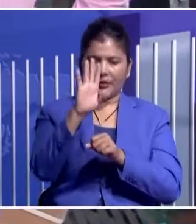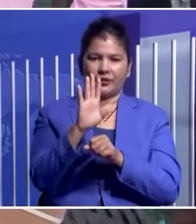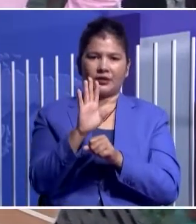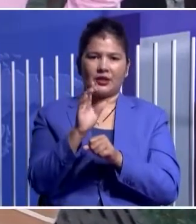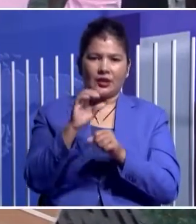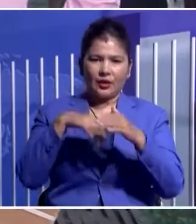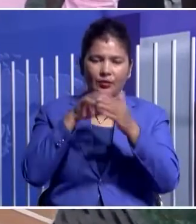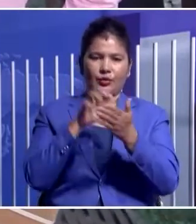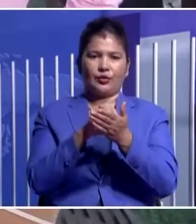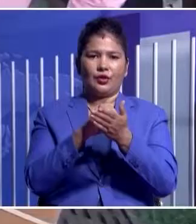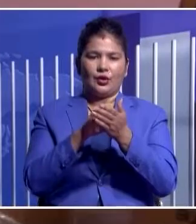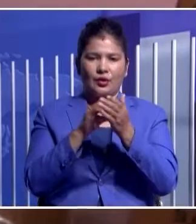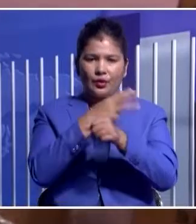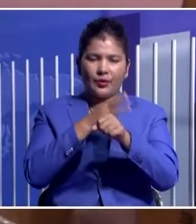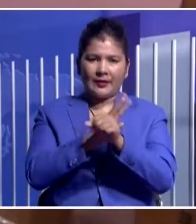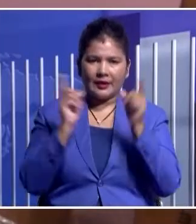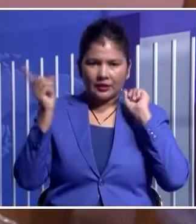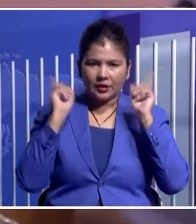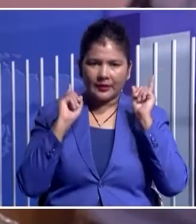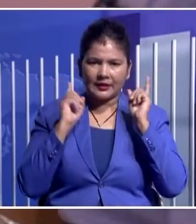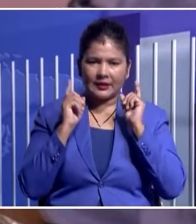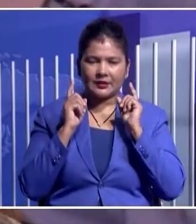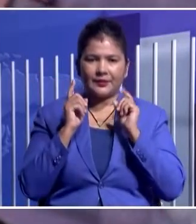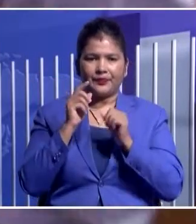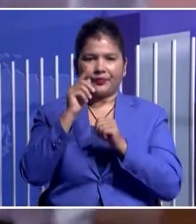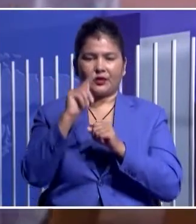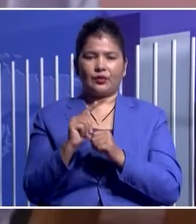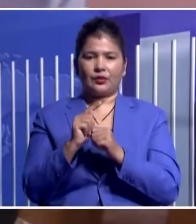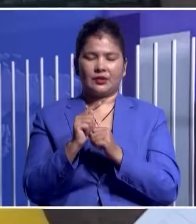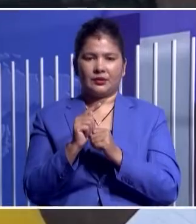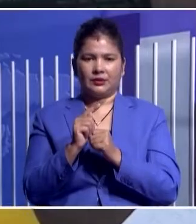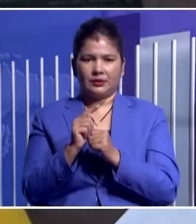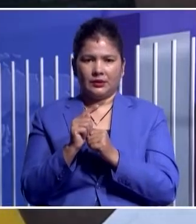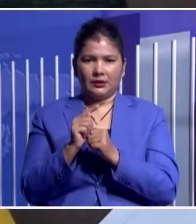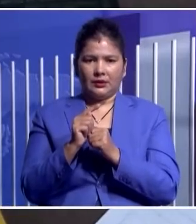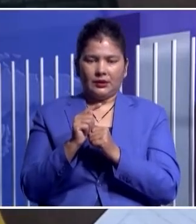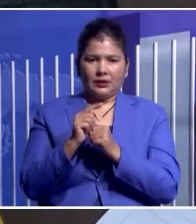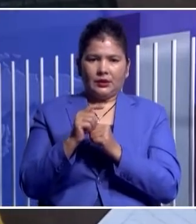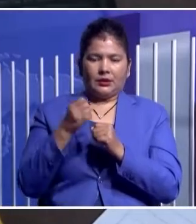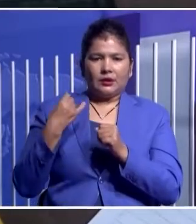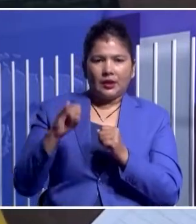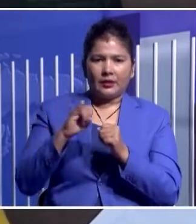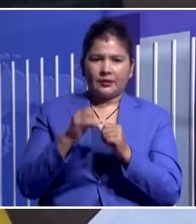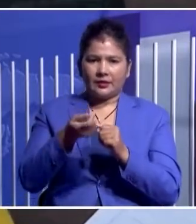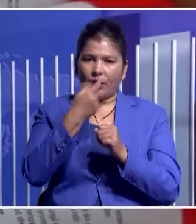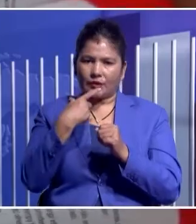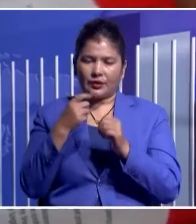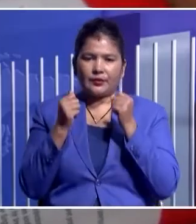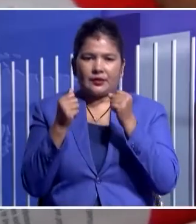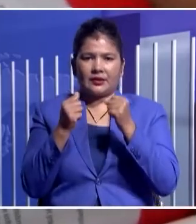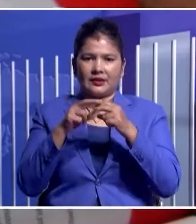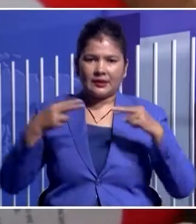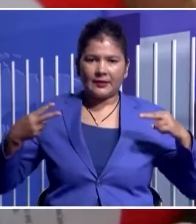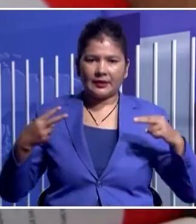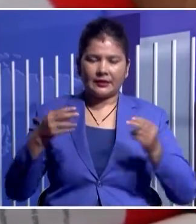बुटवल उपमहानगरपालिका 7 दीपनगरमा रहेको बर्तोली प्रिन्सले अवैध रूप में औषधी तथा पोषणयुक्त सामग्री को